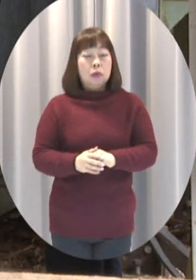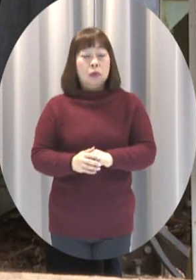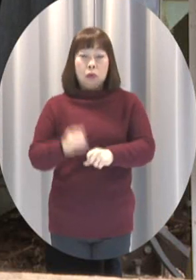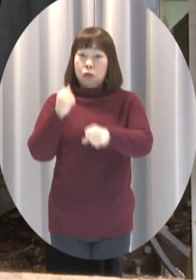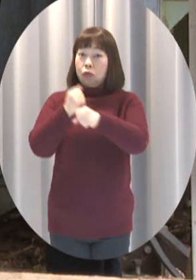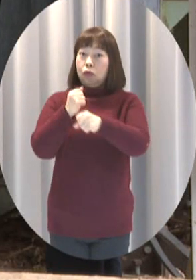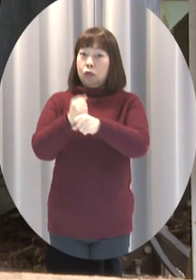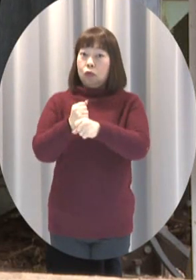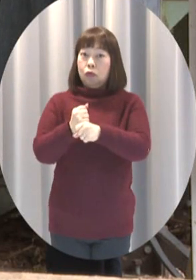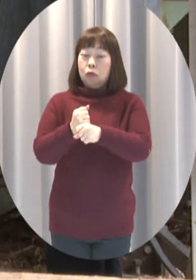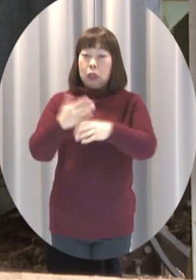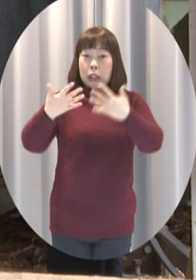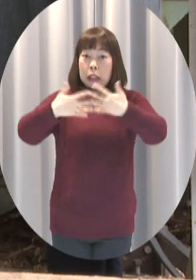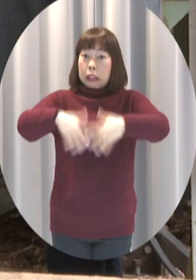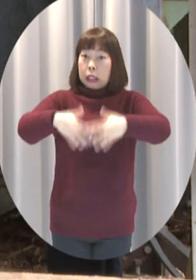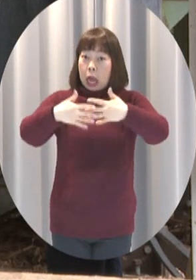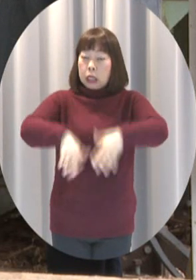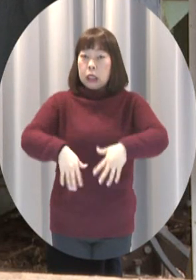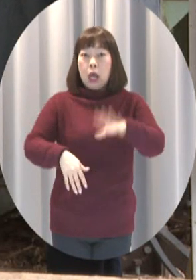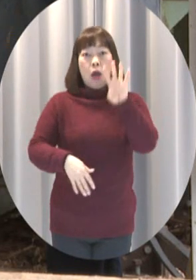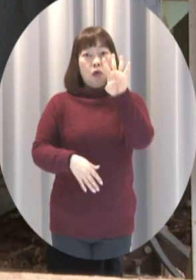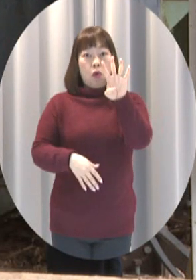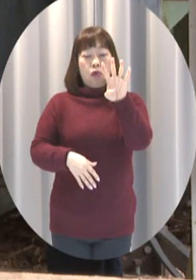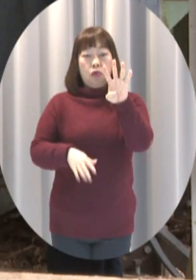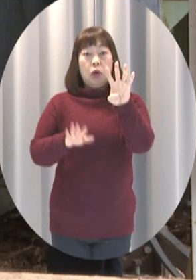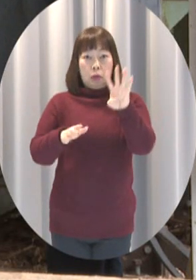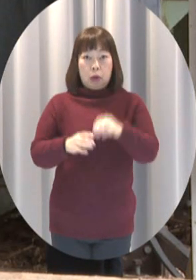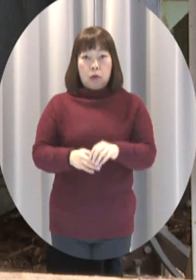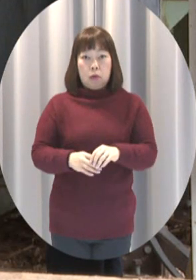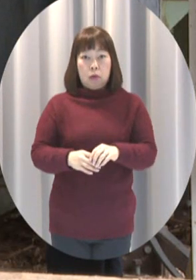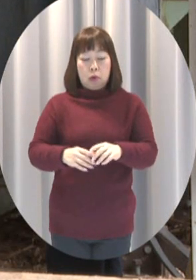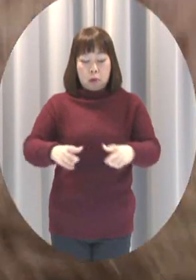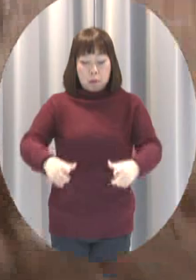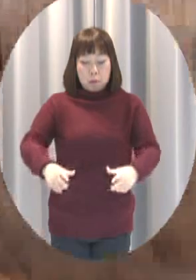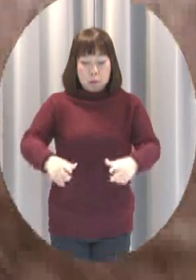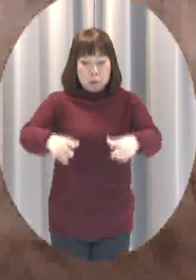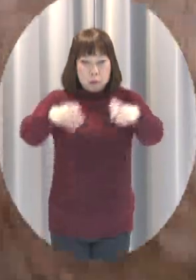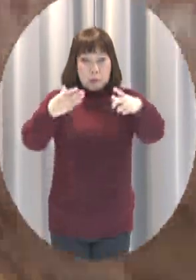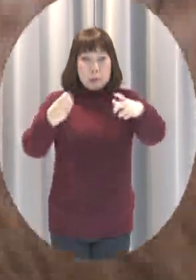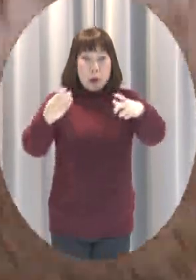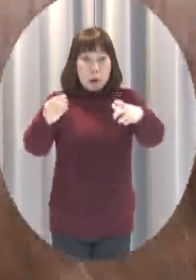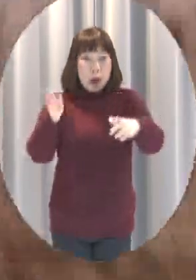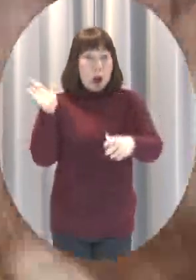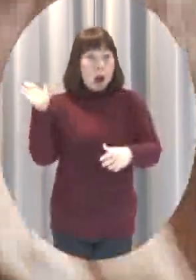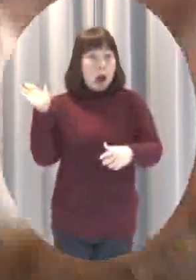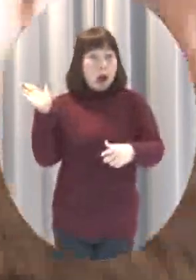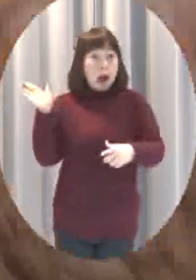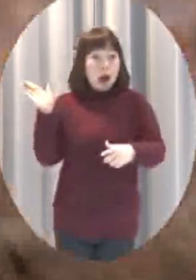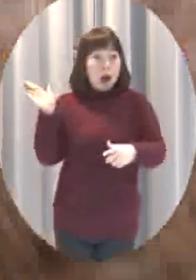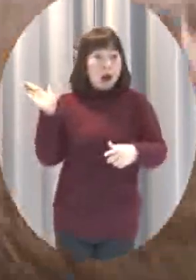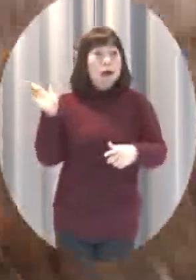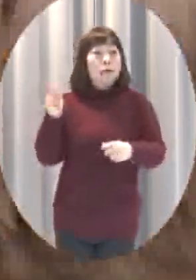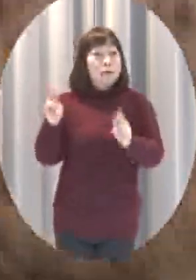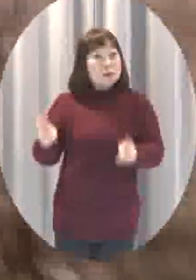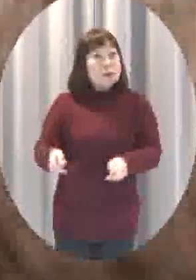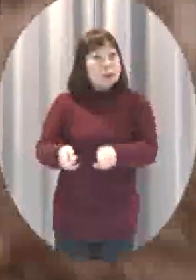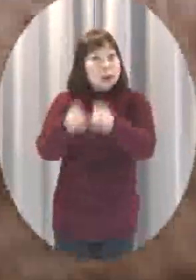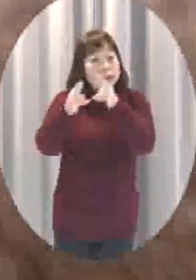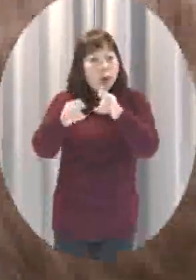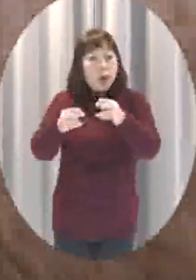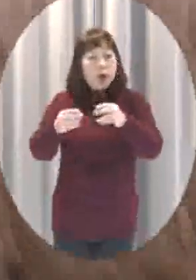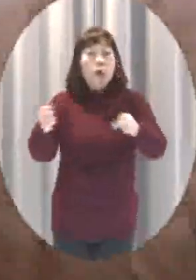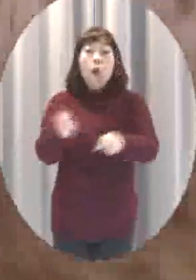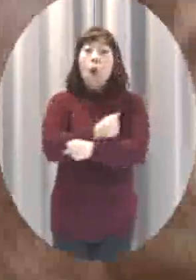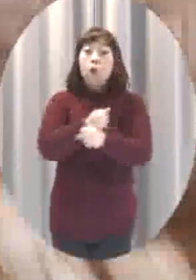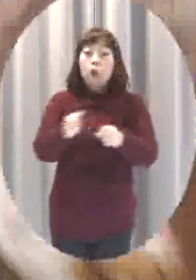が4台ございます。丸棒加工を専門とする工場は兵庫